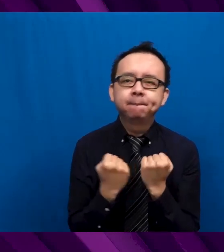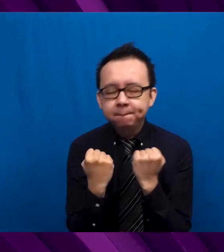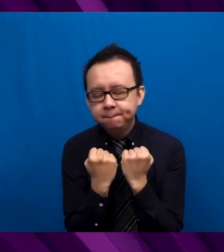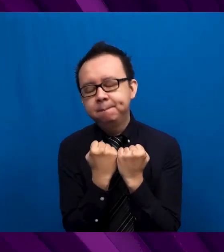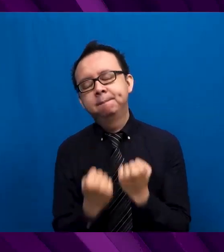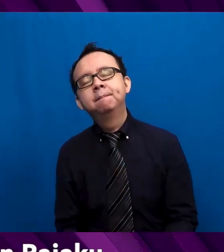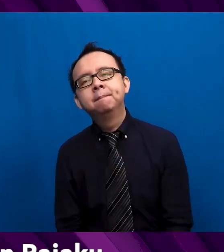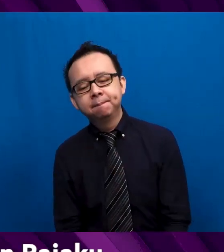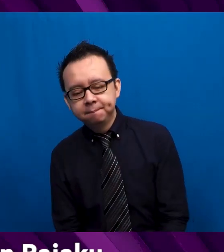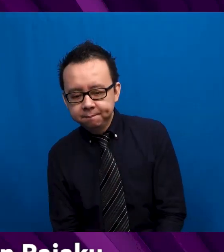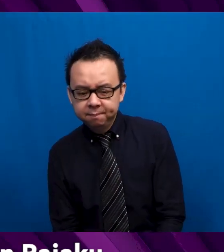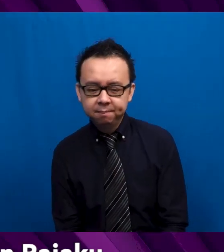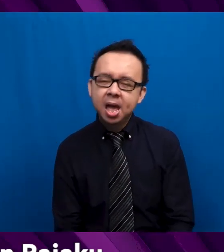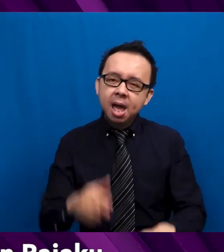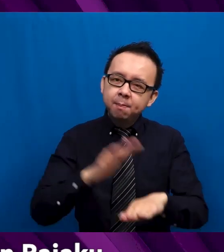berharap